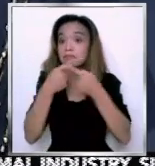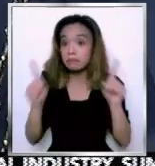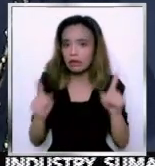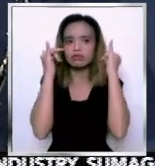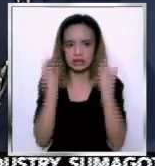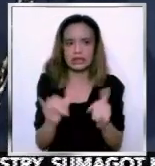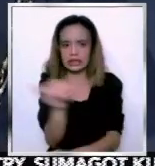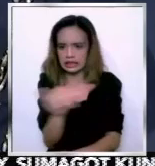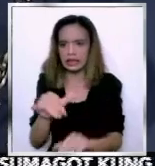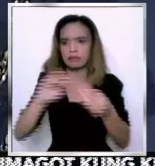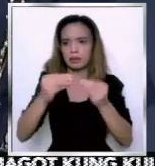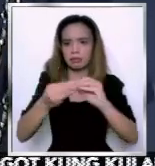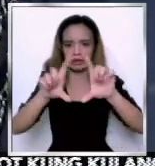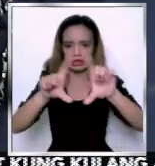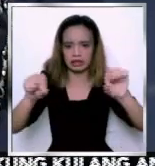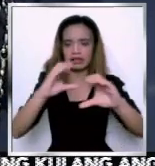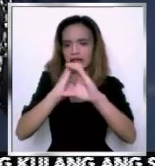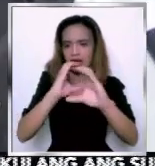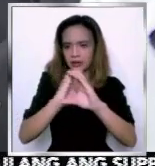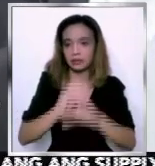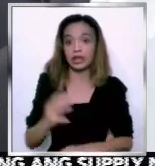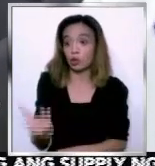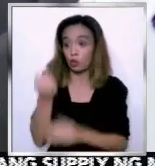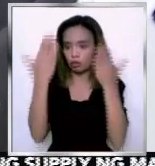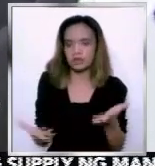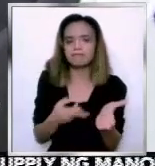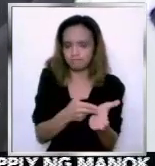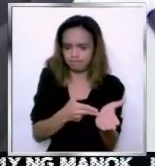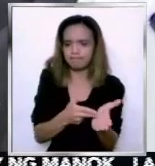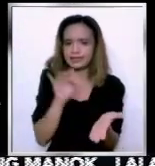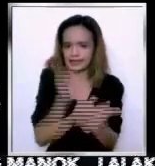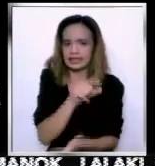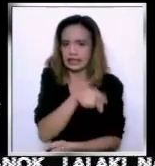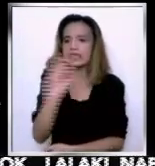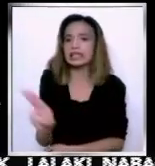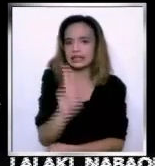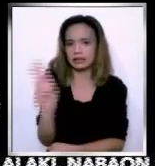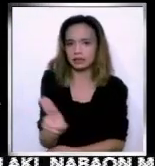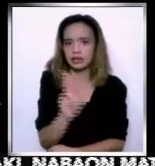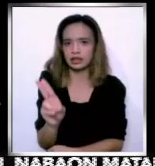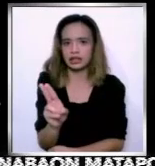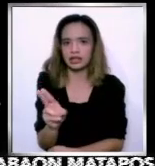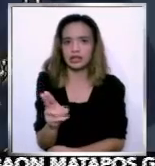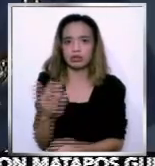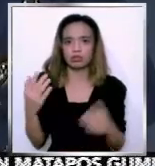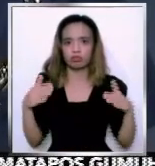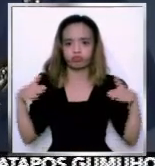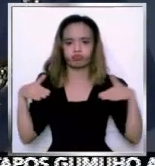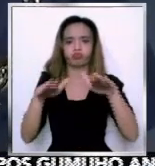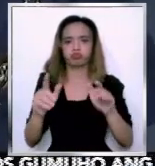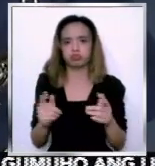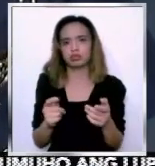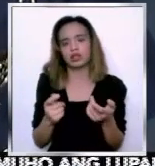plate number po. Inamin naman po ng may-ari na ito yung ginamit nila na during the drag race. Allegedly,